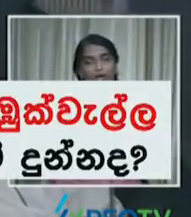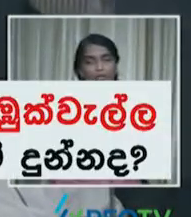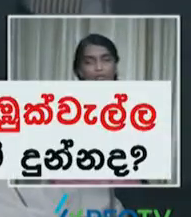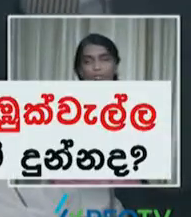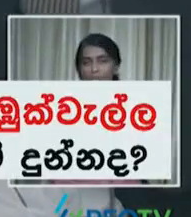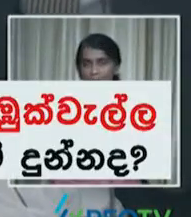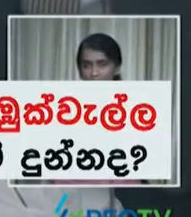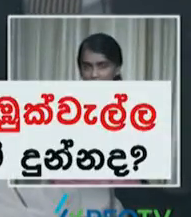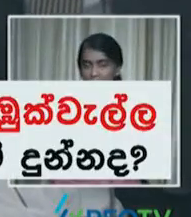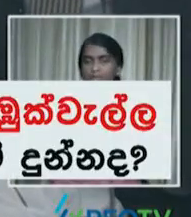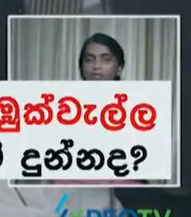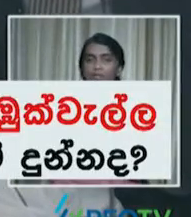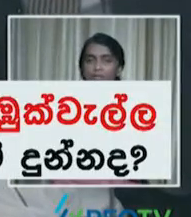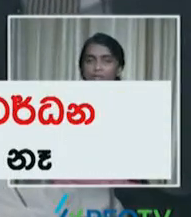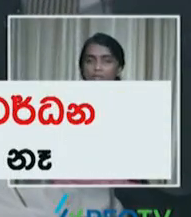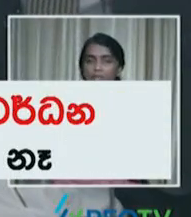තිස්සේ